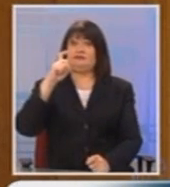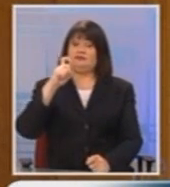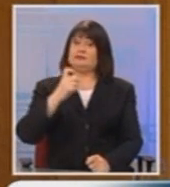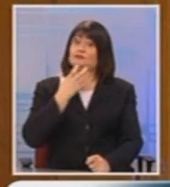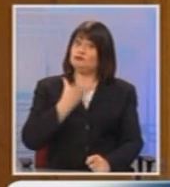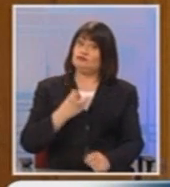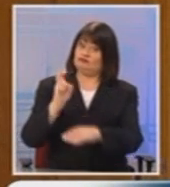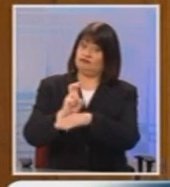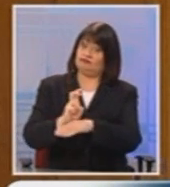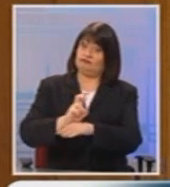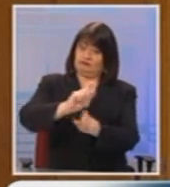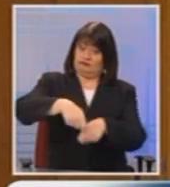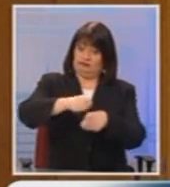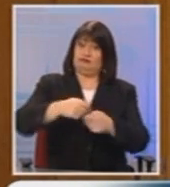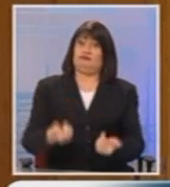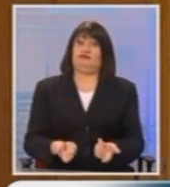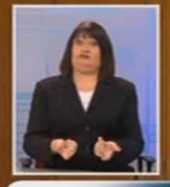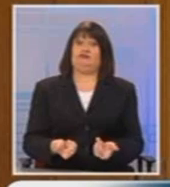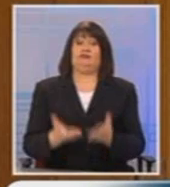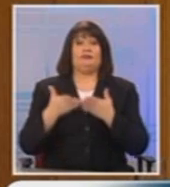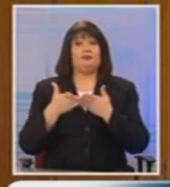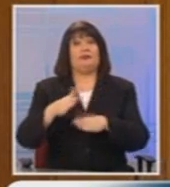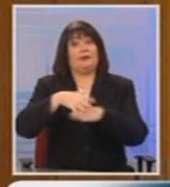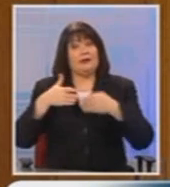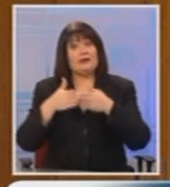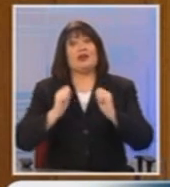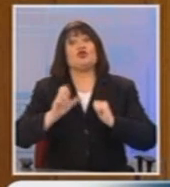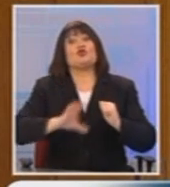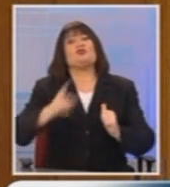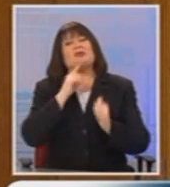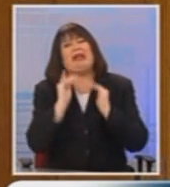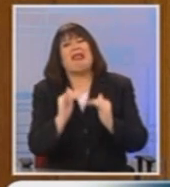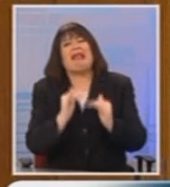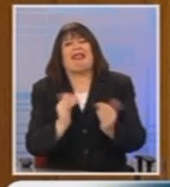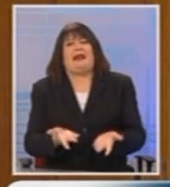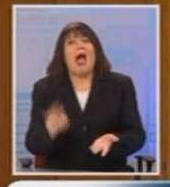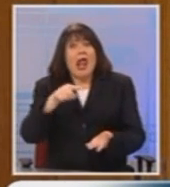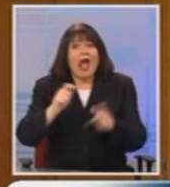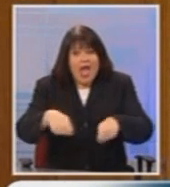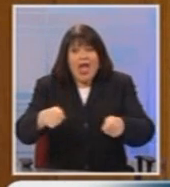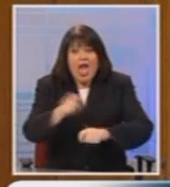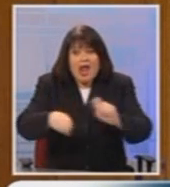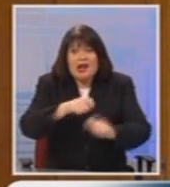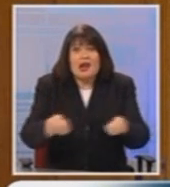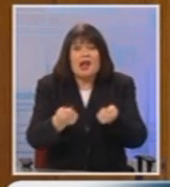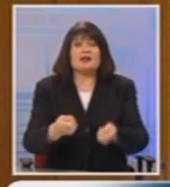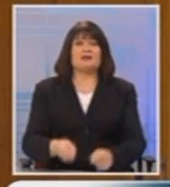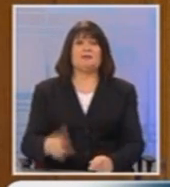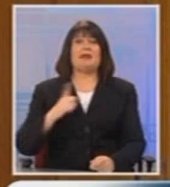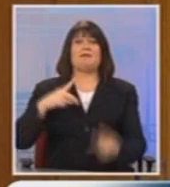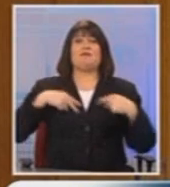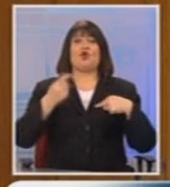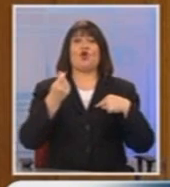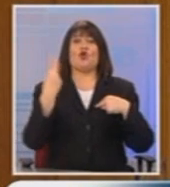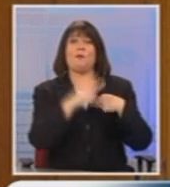έργα. Είδα, μας λένε πάλι, εμείς έχουμε την ναυτιλία και τέτοια, και τον τουρισμό, τέτοια μας λένε πάλι. Και περιμένω από τον Χαρδούβελη, ο οποίος είπε